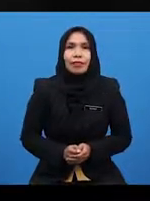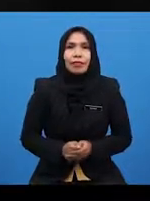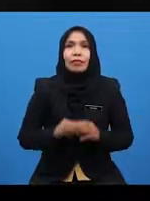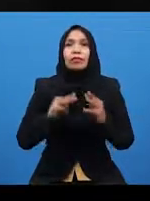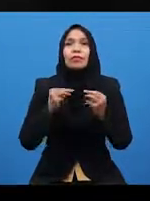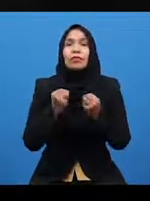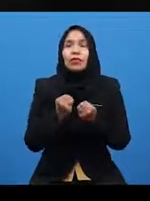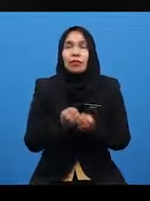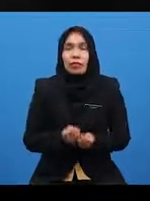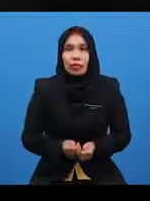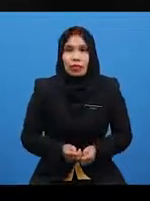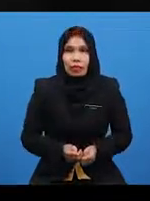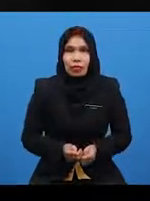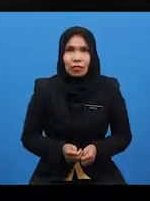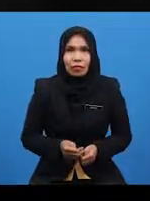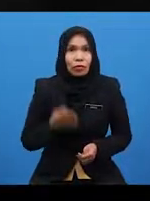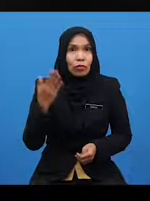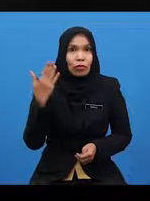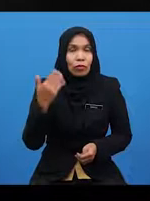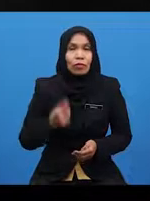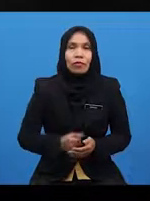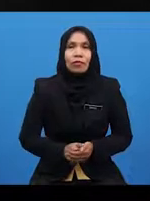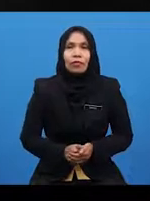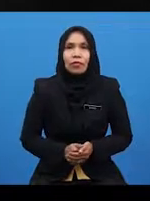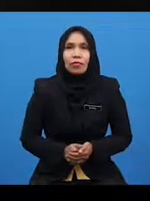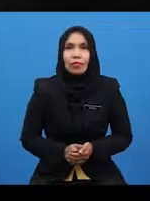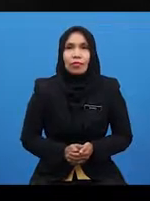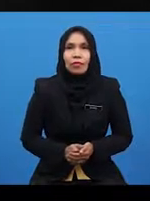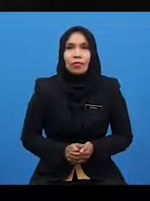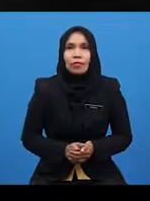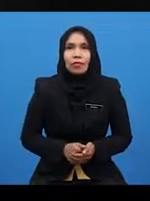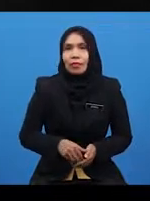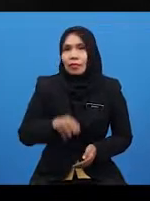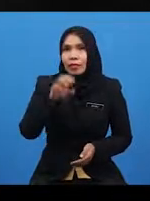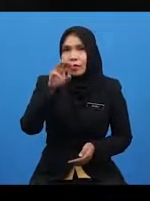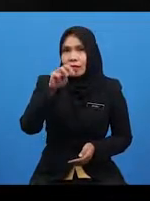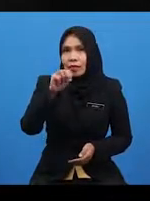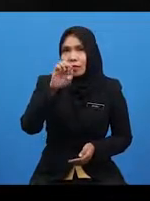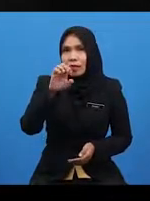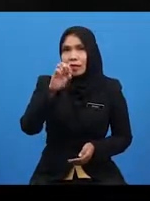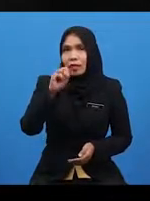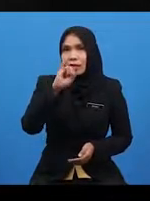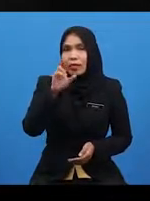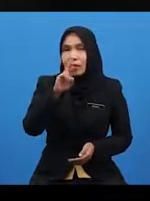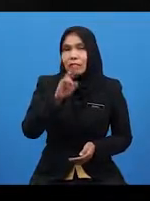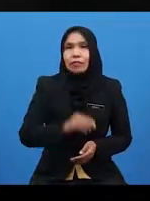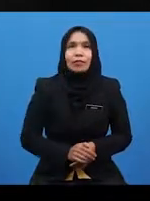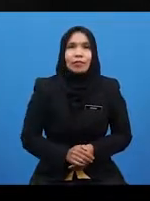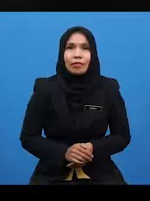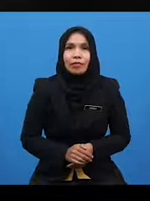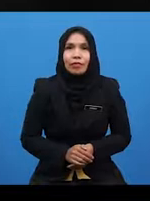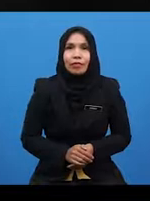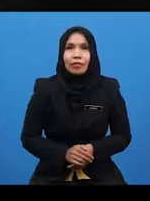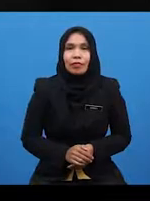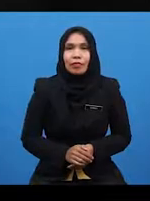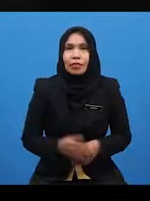Masyarakat zaman tamadun lama seperti orang Mesir, Yunani, Mesopotamia, China dan India turut menghasilkan beraneka